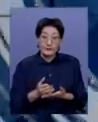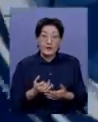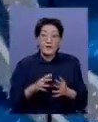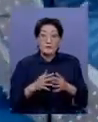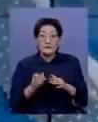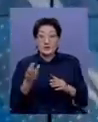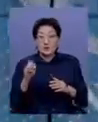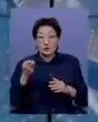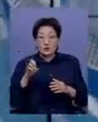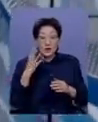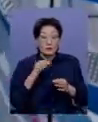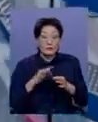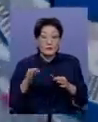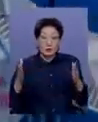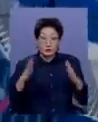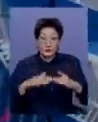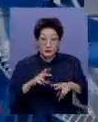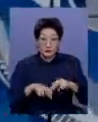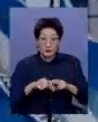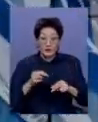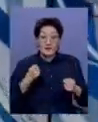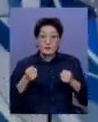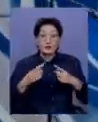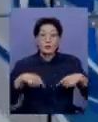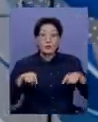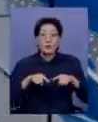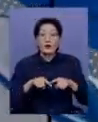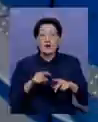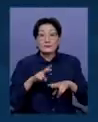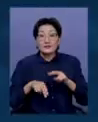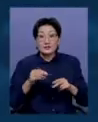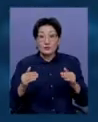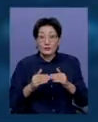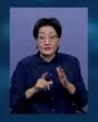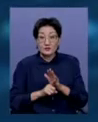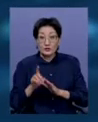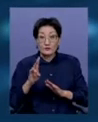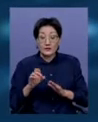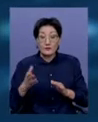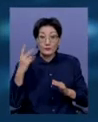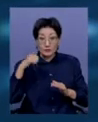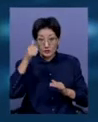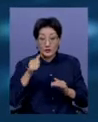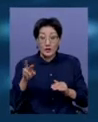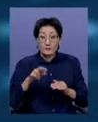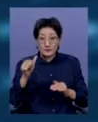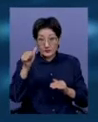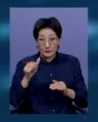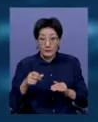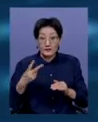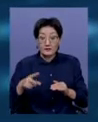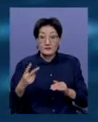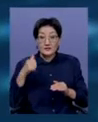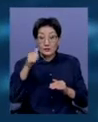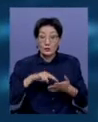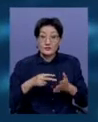стиле Чунжао Матинской области обрушился строящийся спорткомплекс. Возведение объекта началось в ноябре прошлого года. В январе 2021